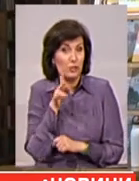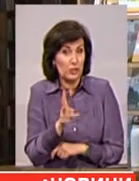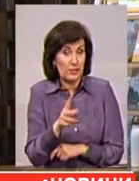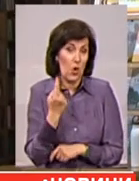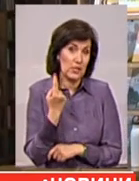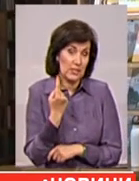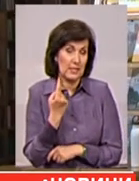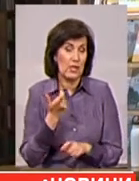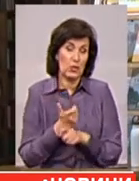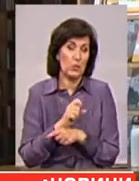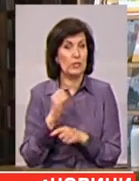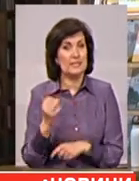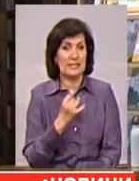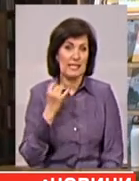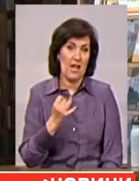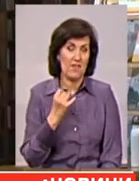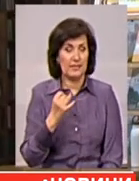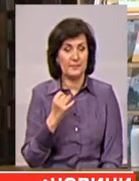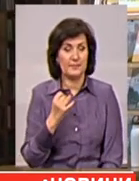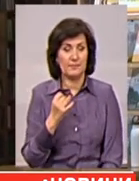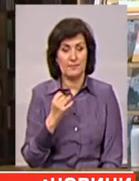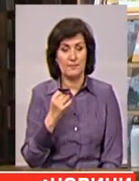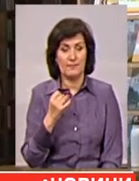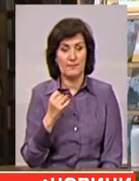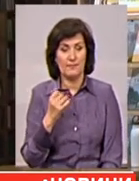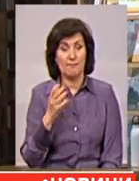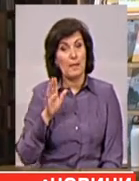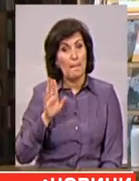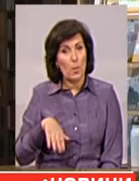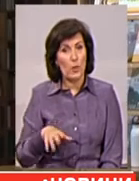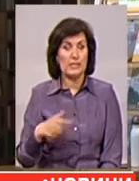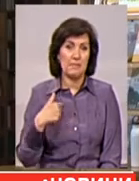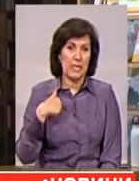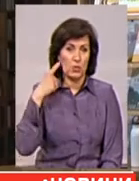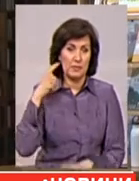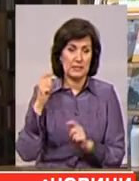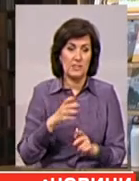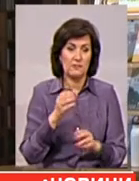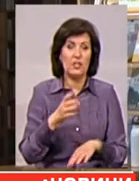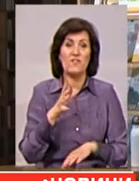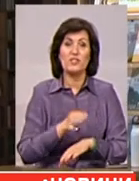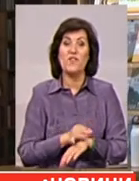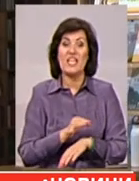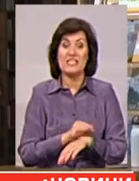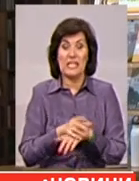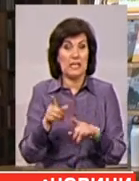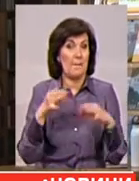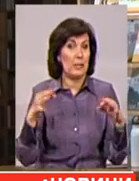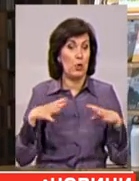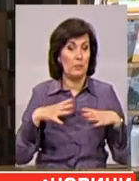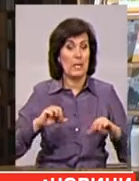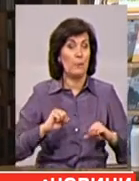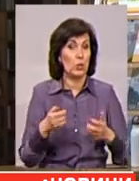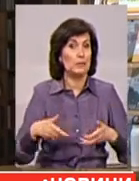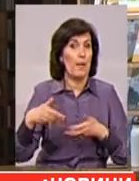один дуже, дуже цікавий, автентичний. А потім я думаю заїхати ще в Швейцарію, бо я ще там ніколи не був. Там